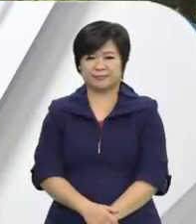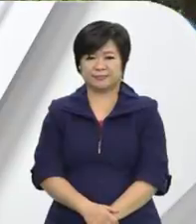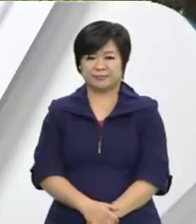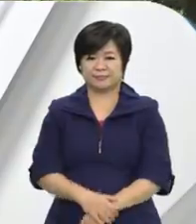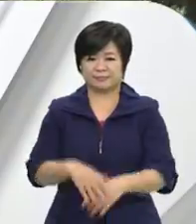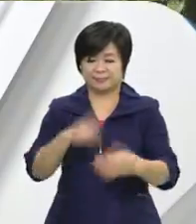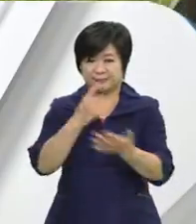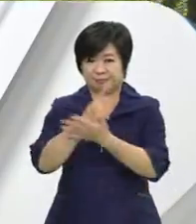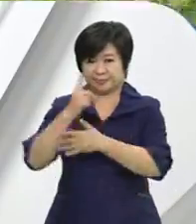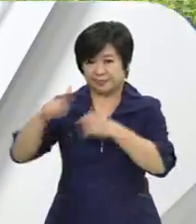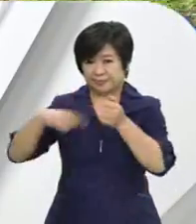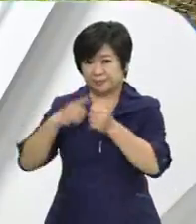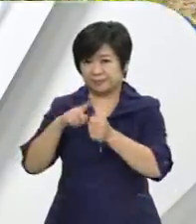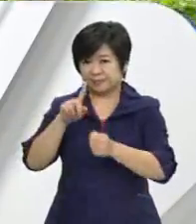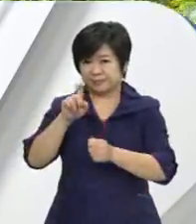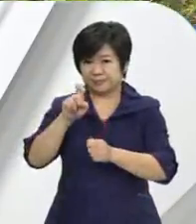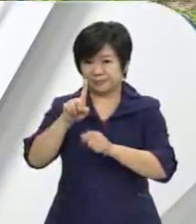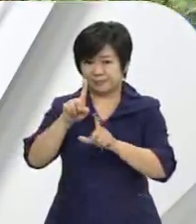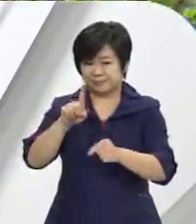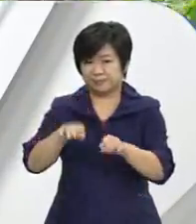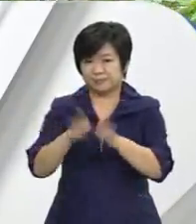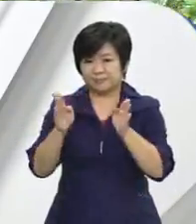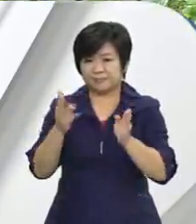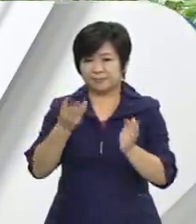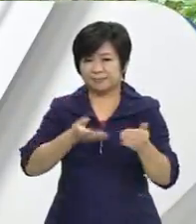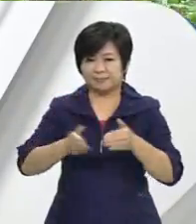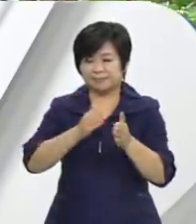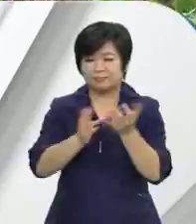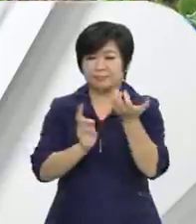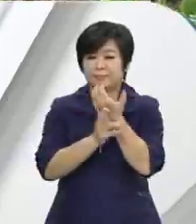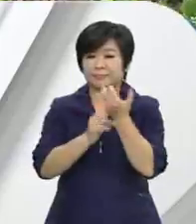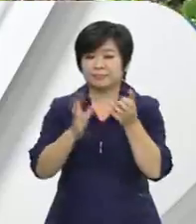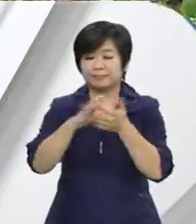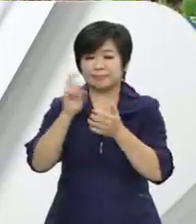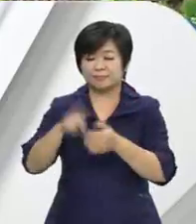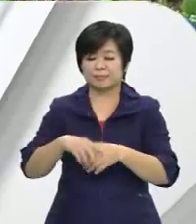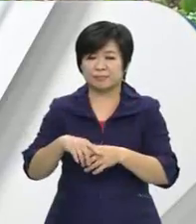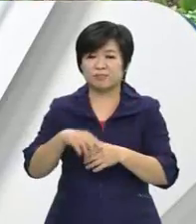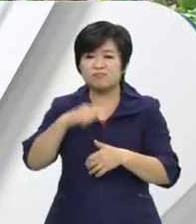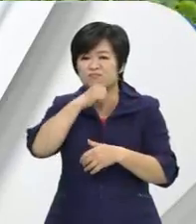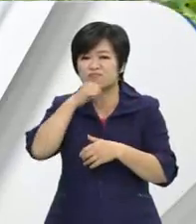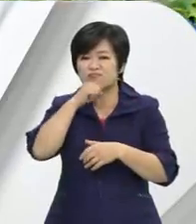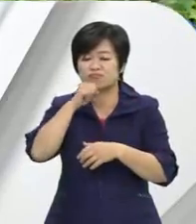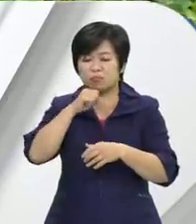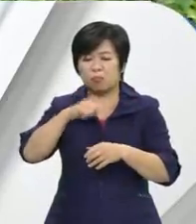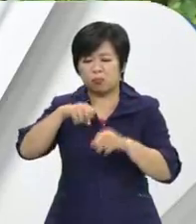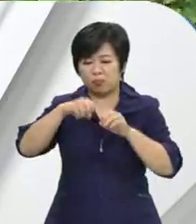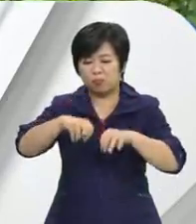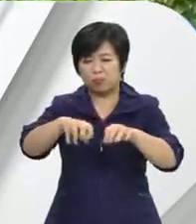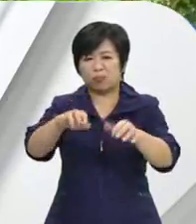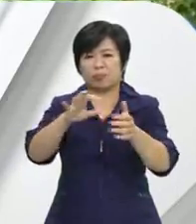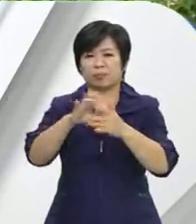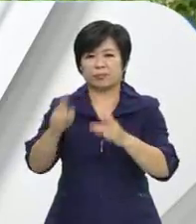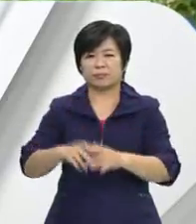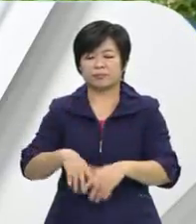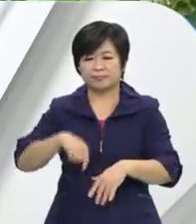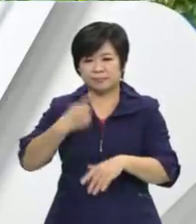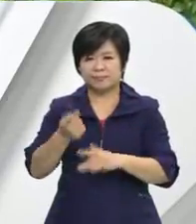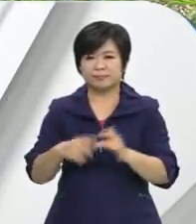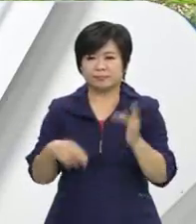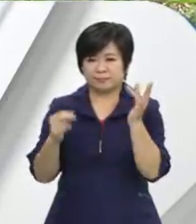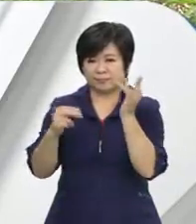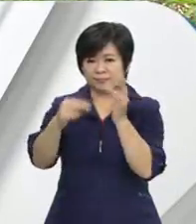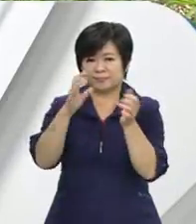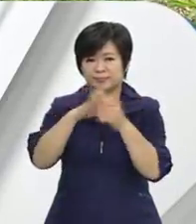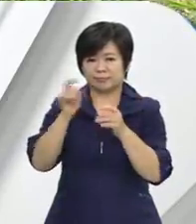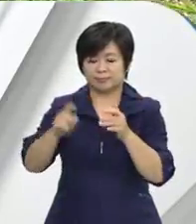当年是闽南的意思，上班的地业就为落皮业，准备年代而来接风。农民在树条下也用